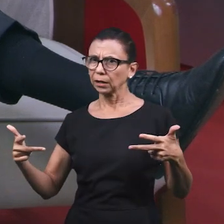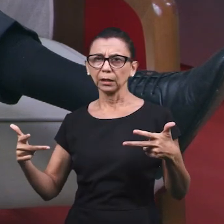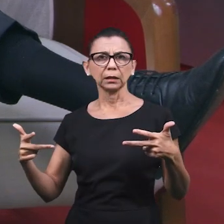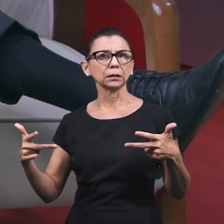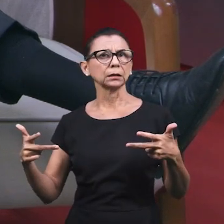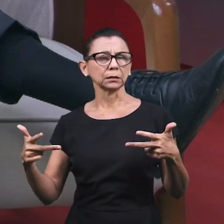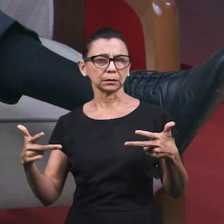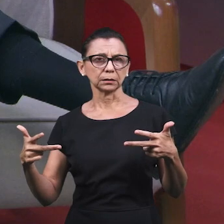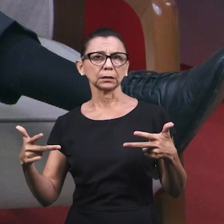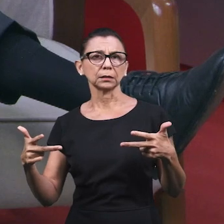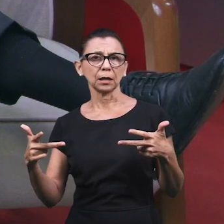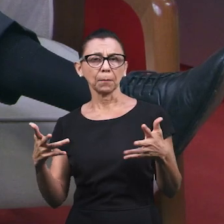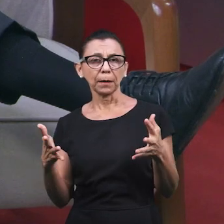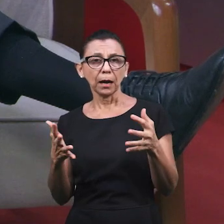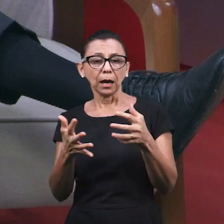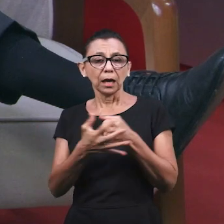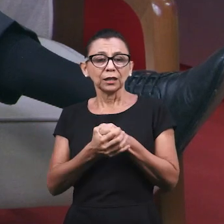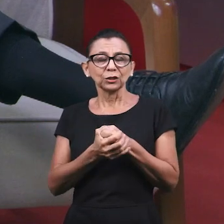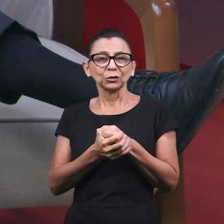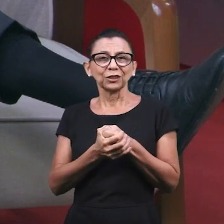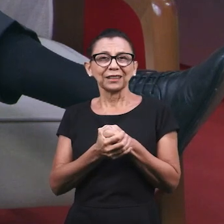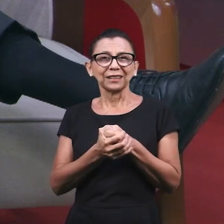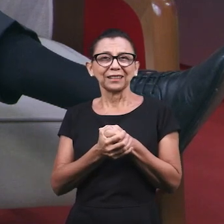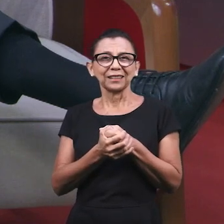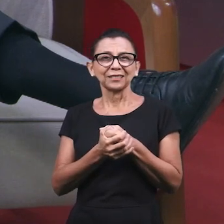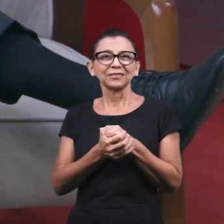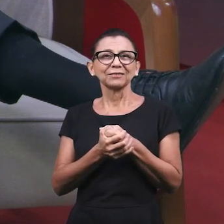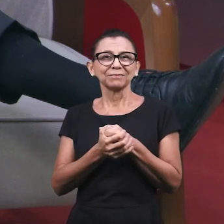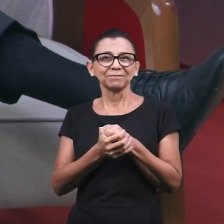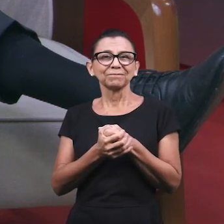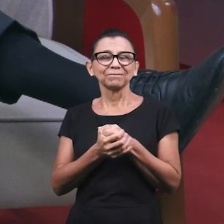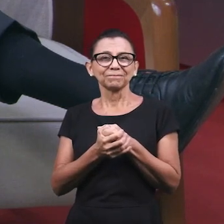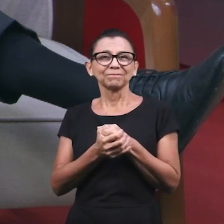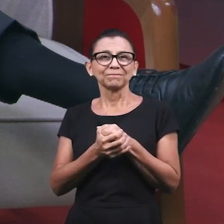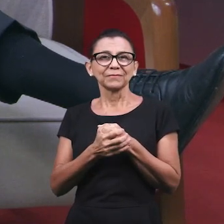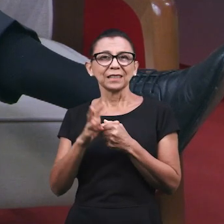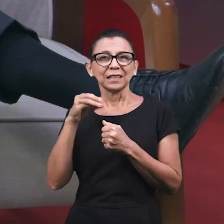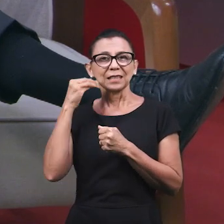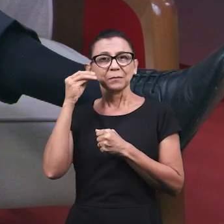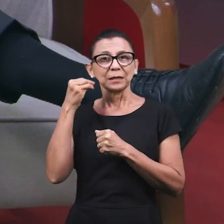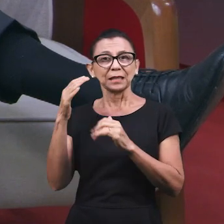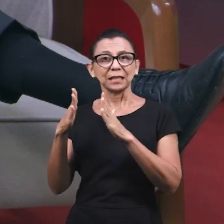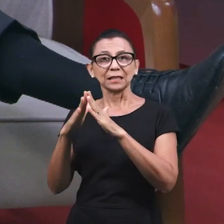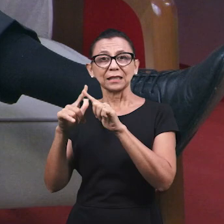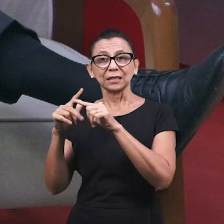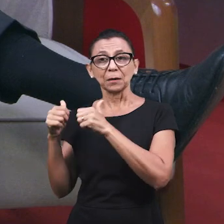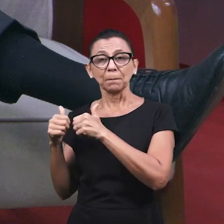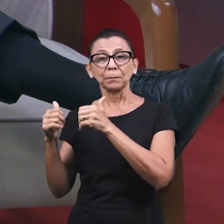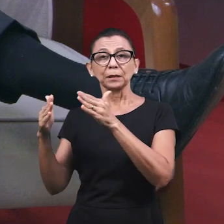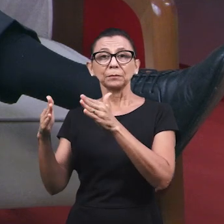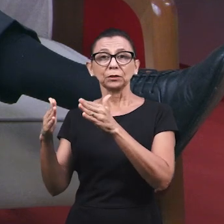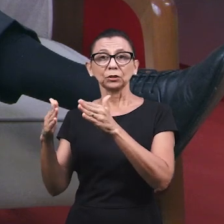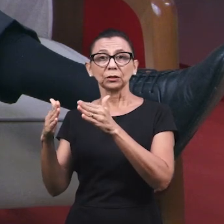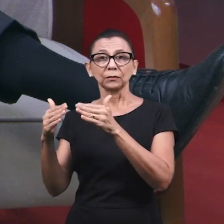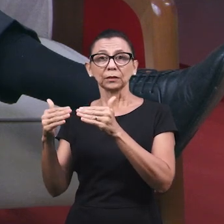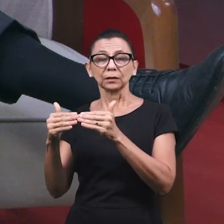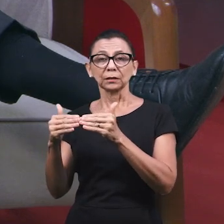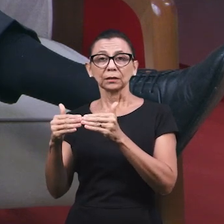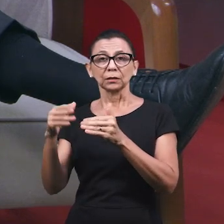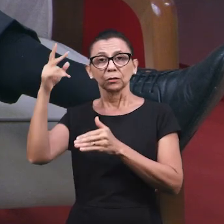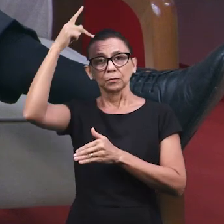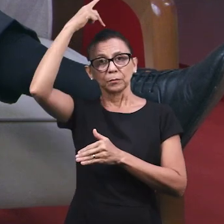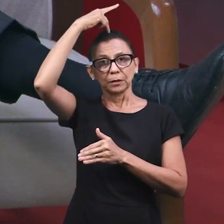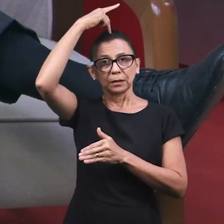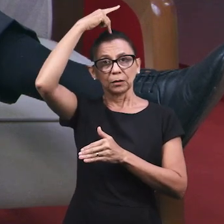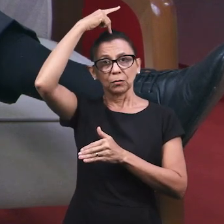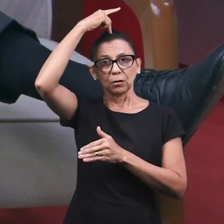pour étouffer pour occulter les expériences que l'Église a vécues